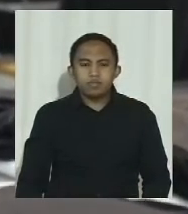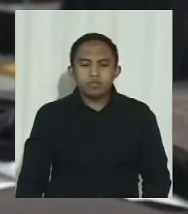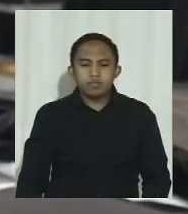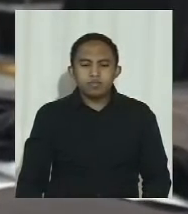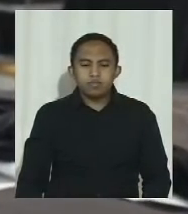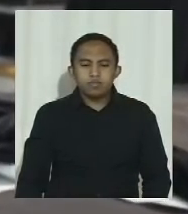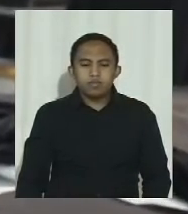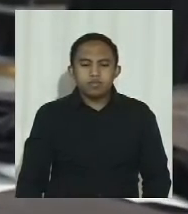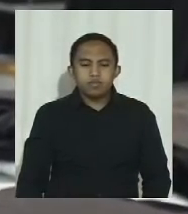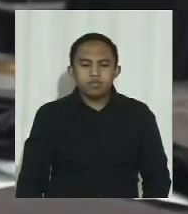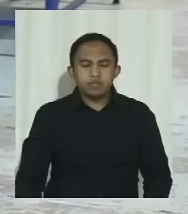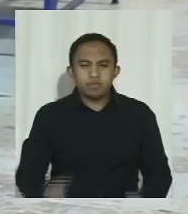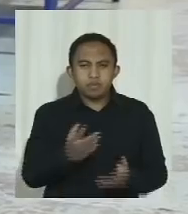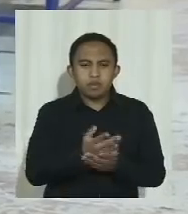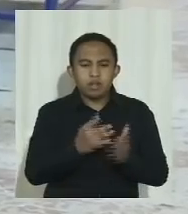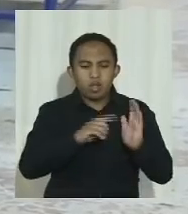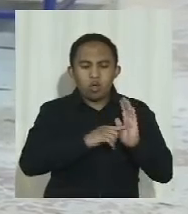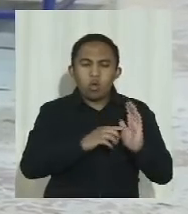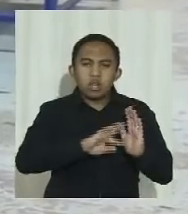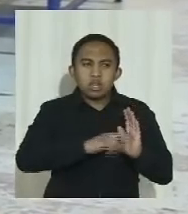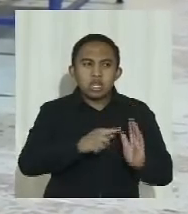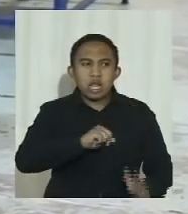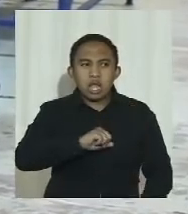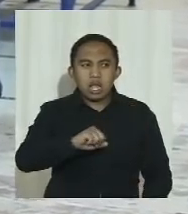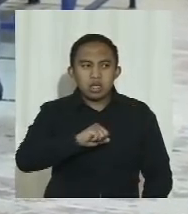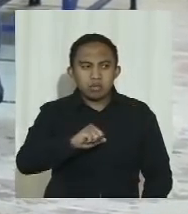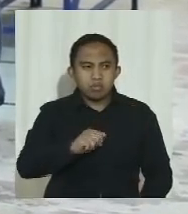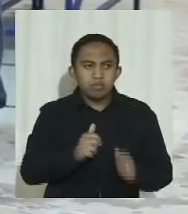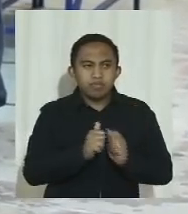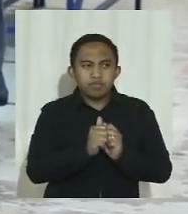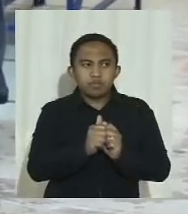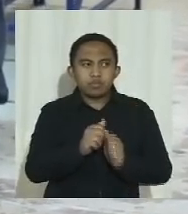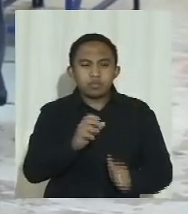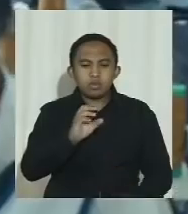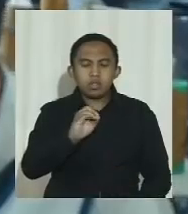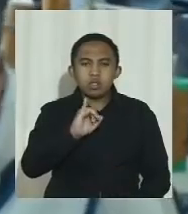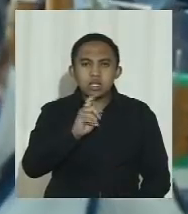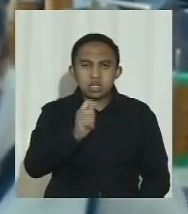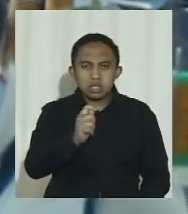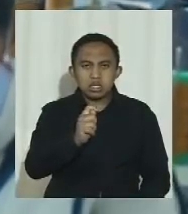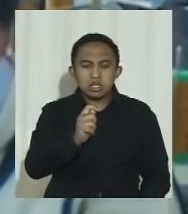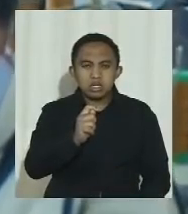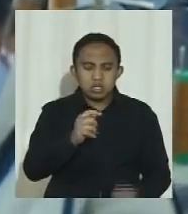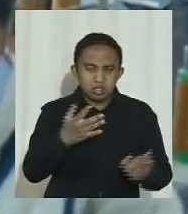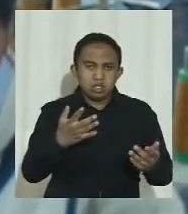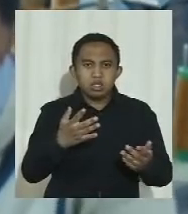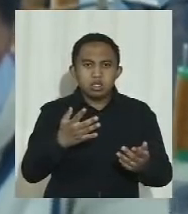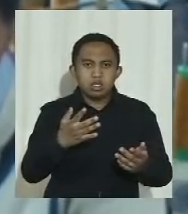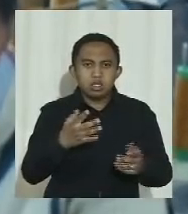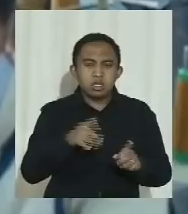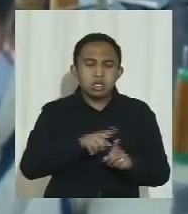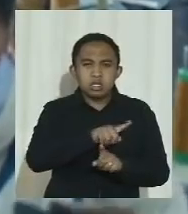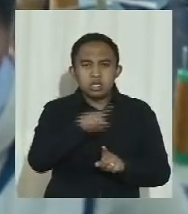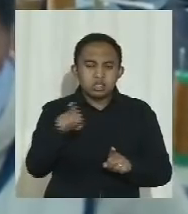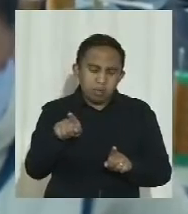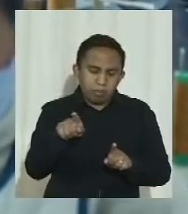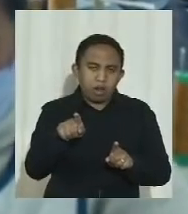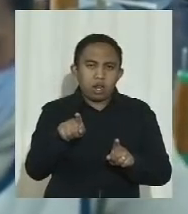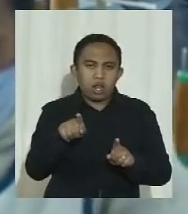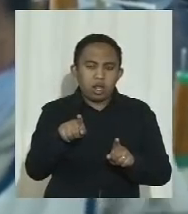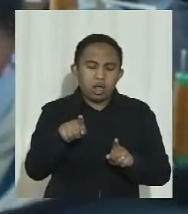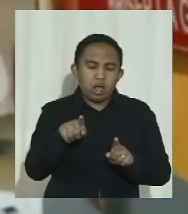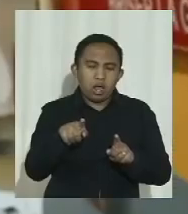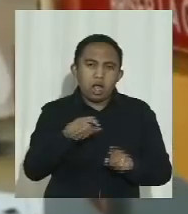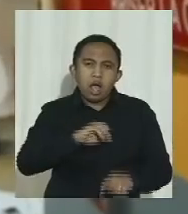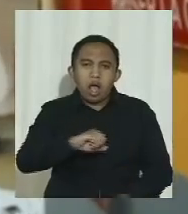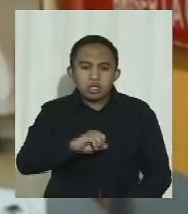tetikasa VZF iarahana amin'ny OIT na sampandraharaha iraisam-pirenena ny asa sy ny ministera